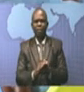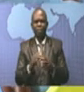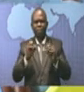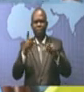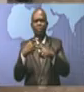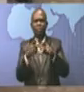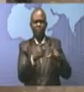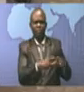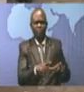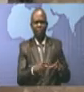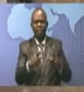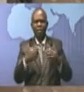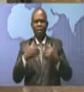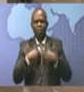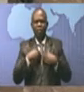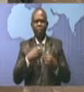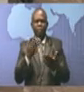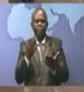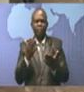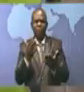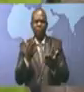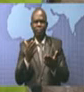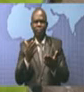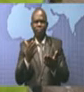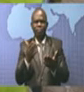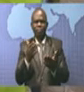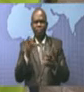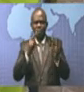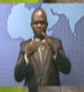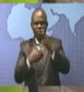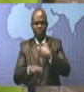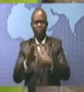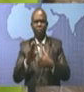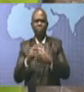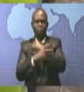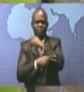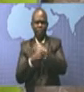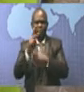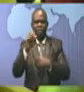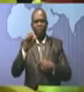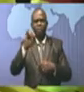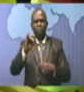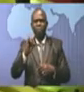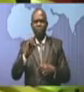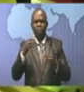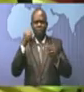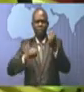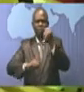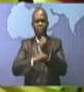l'administration, ainsi que d'autres natifs qui soutiennent le secteur de l'enseignement scolaire. Évaluant le déroulement de la dernière année